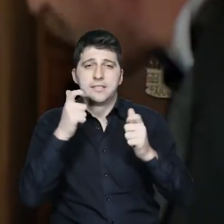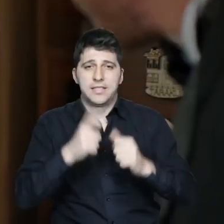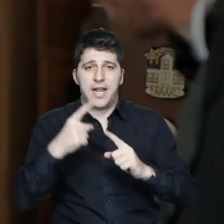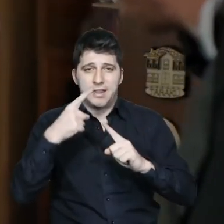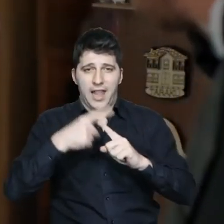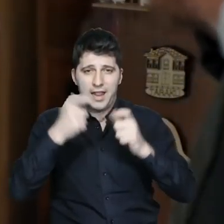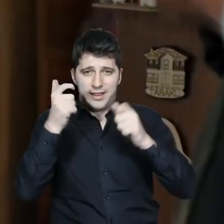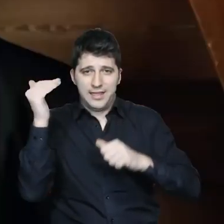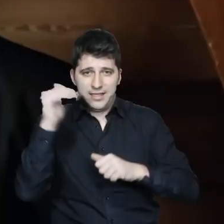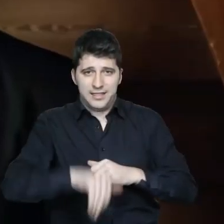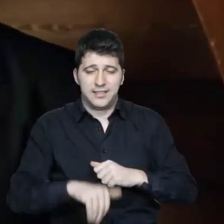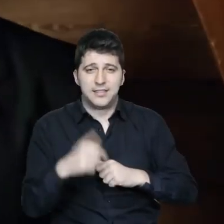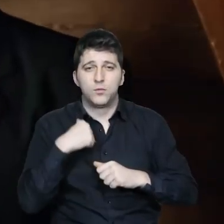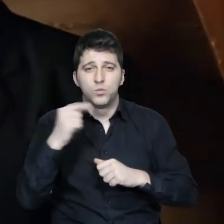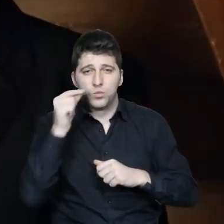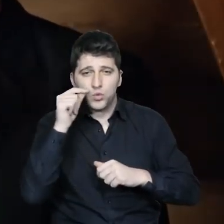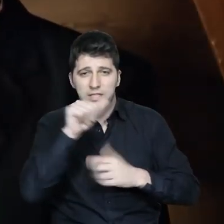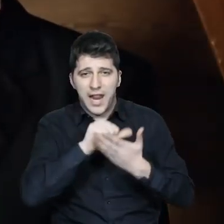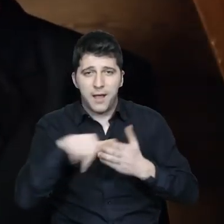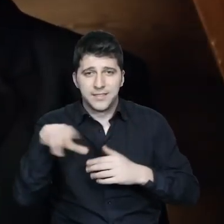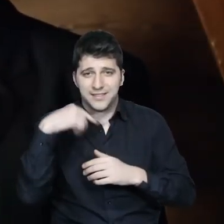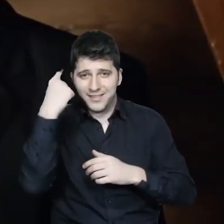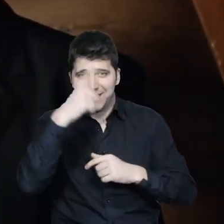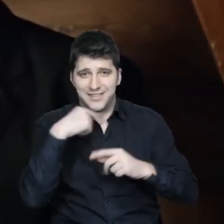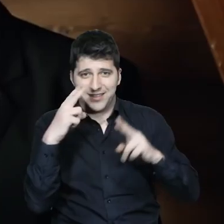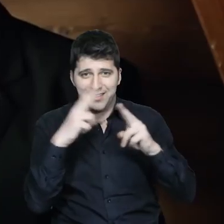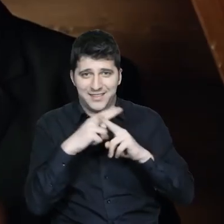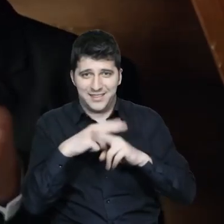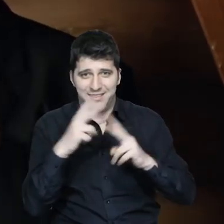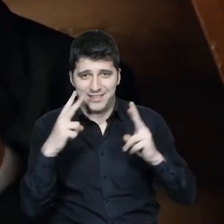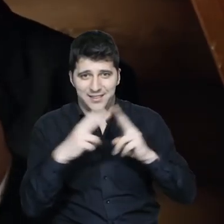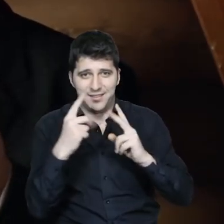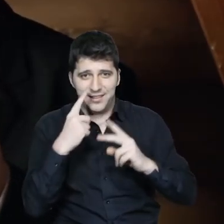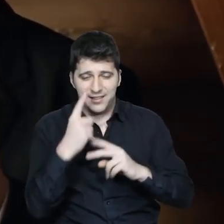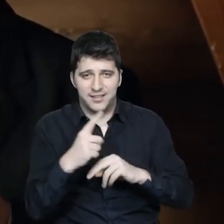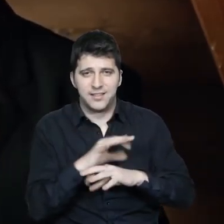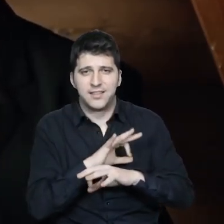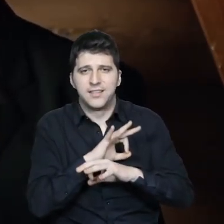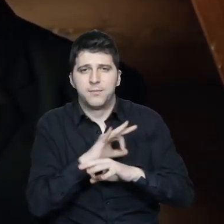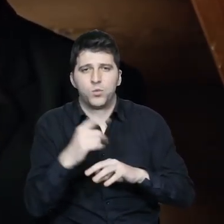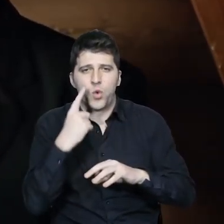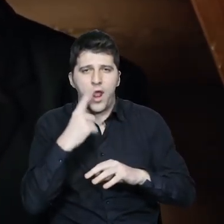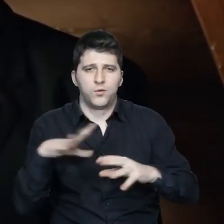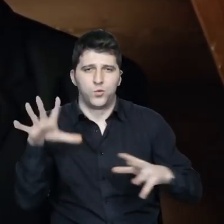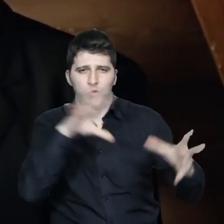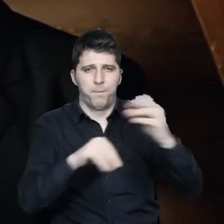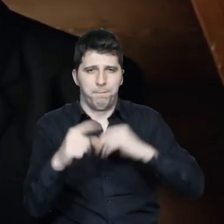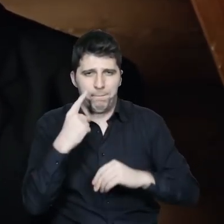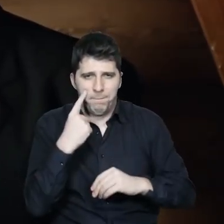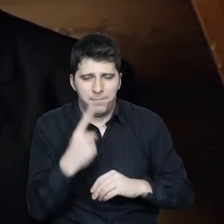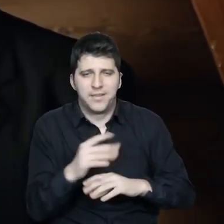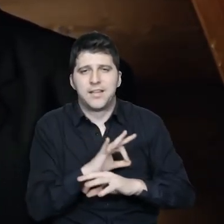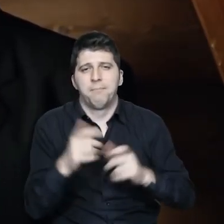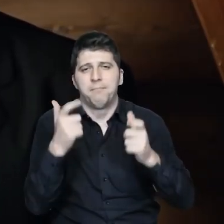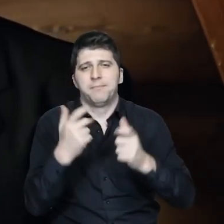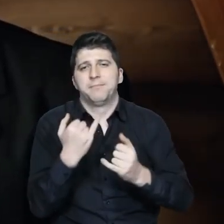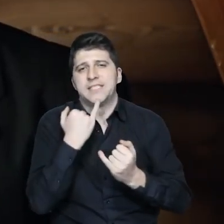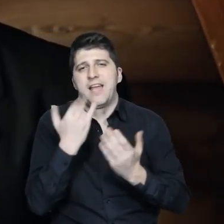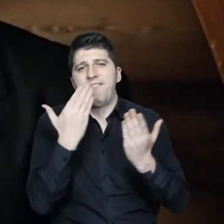gelen güzide müşterilerimizi güler yüzümüzle karşılayıp toplar damar şekli yapıp müessesemizde